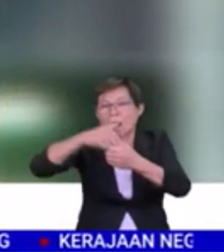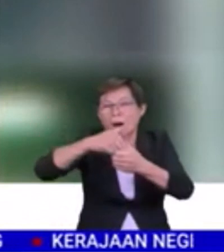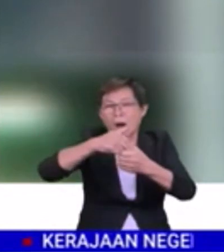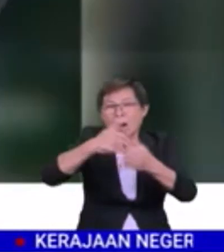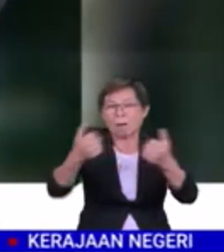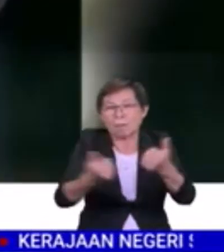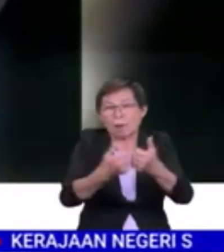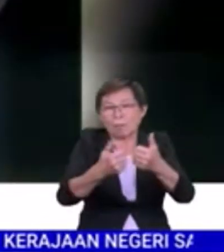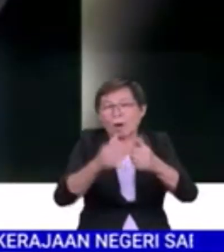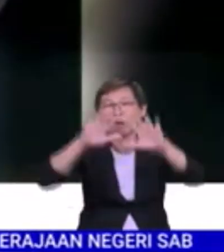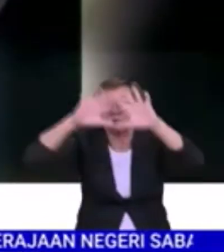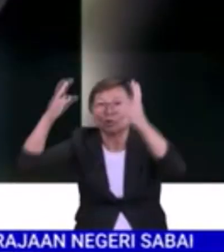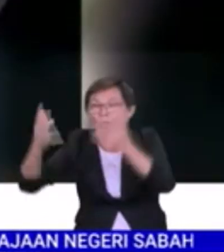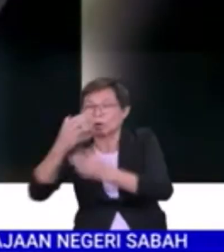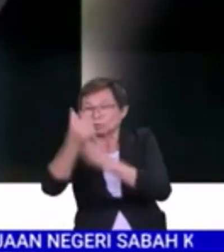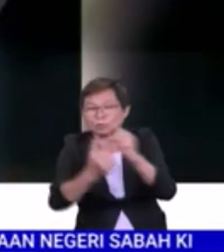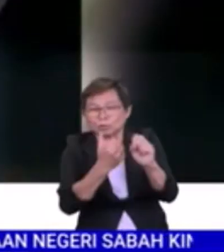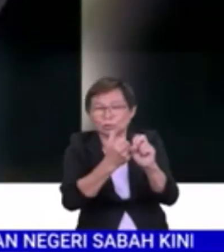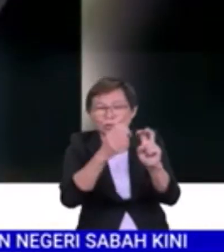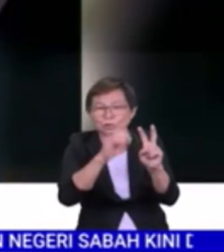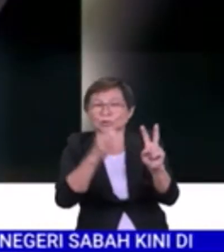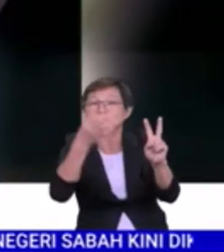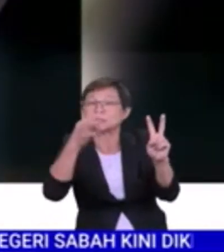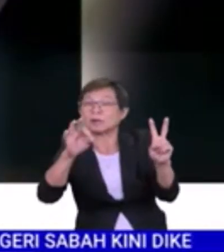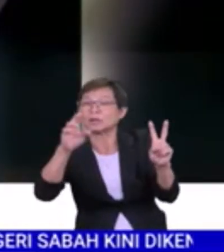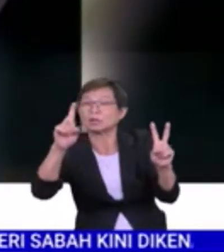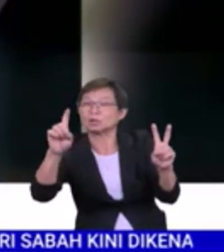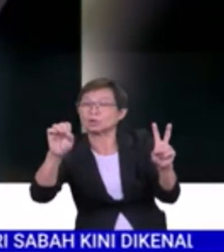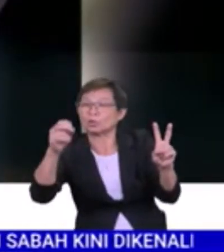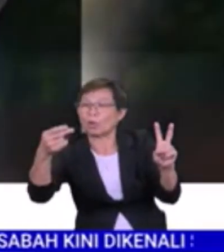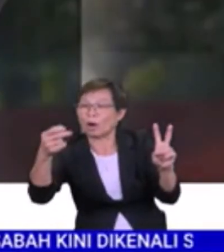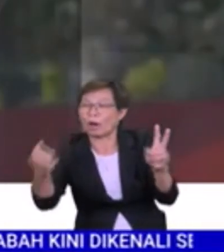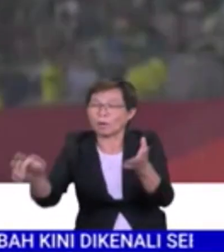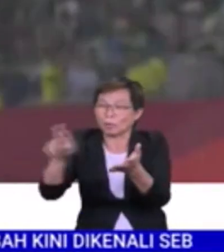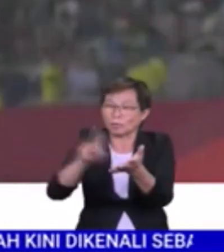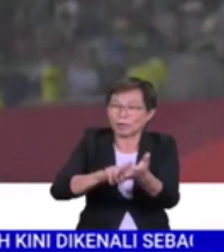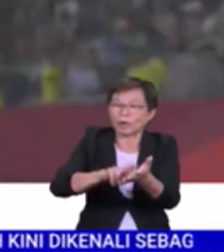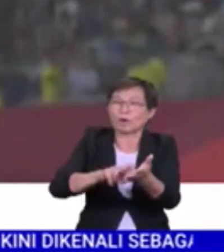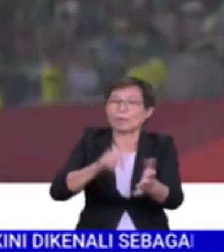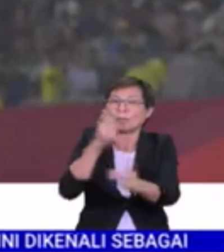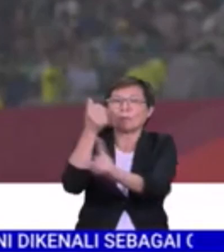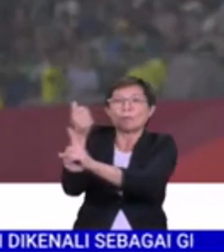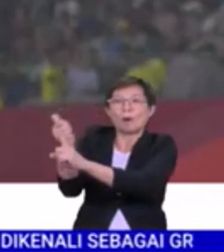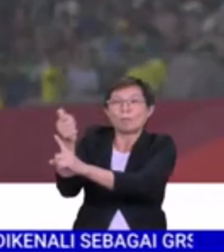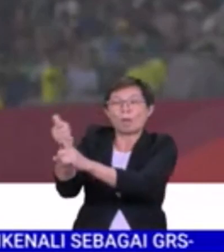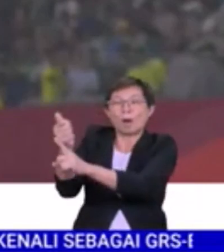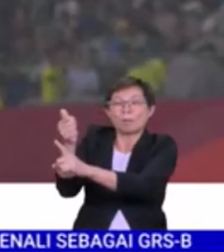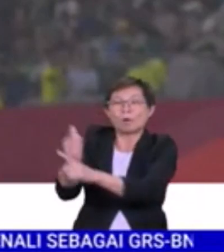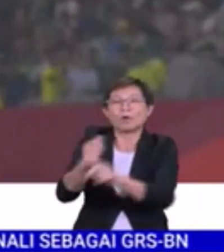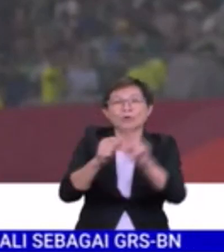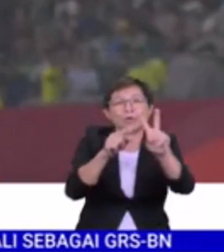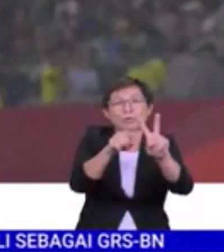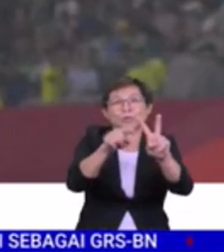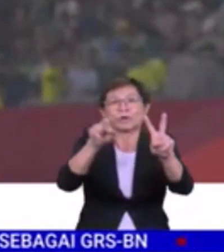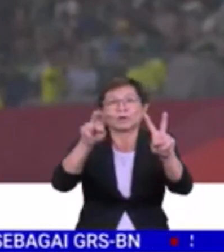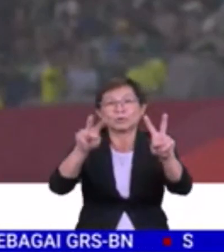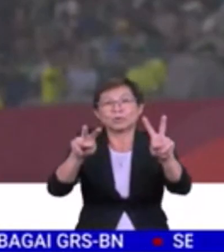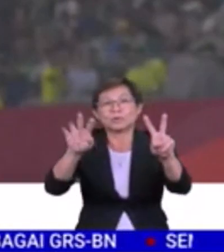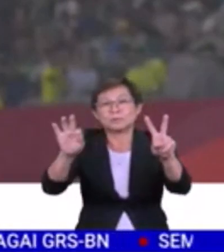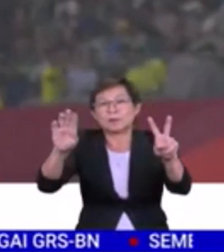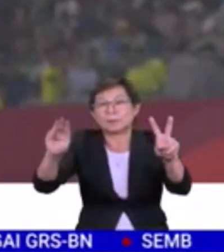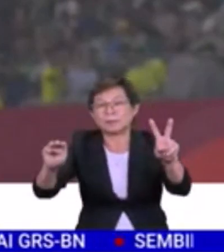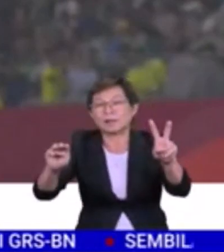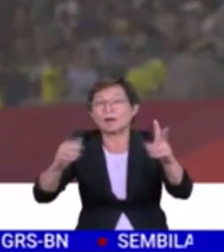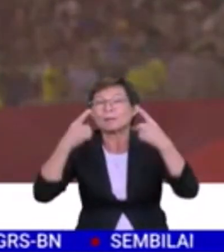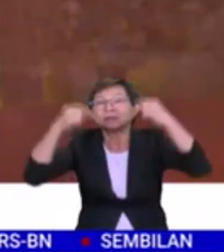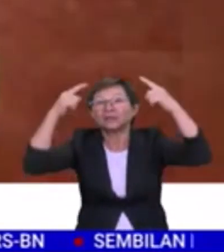Kejohanan Olahraga Dunia 2019 di Doha, Qatar dengan mencipta rekod peribadi 2.29 meter. Selain itu, Hapwei